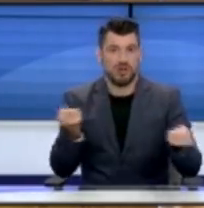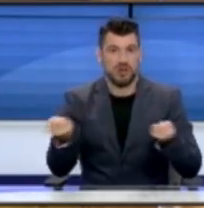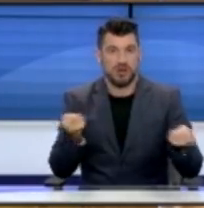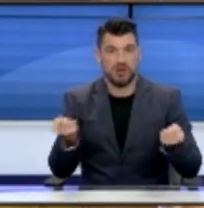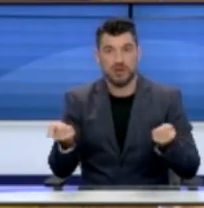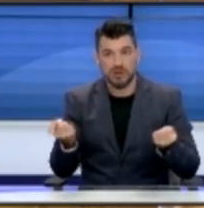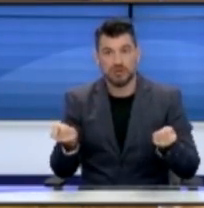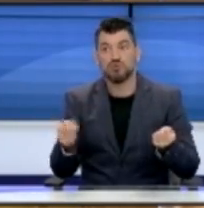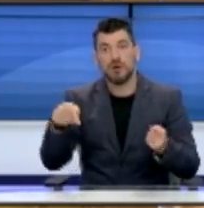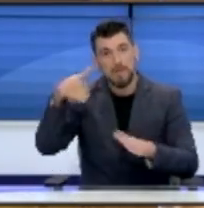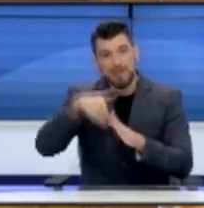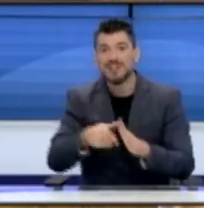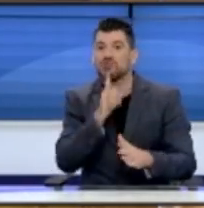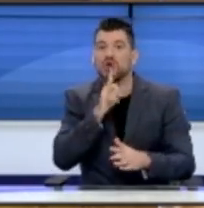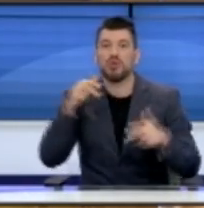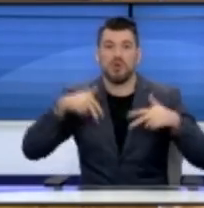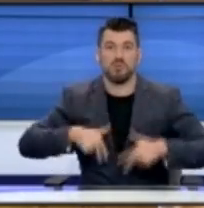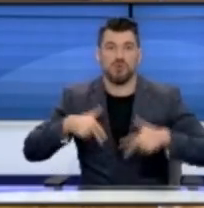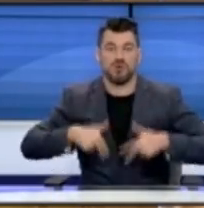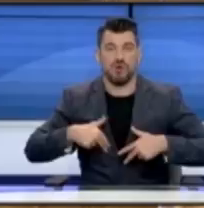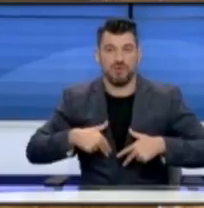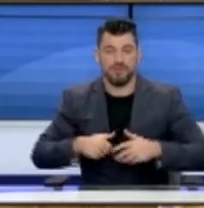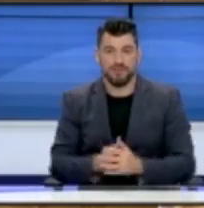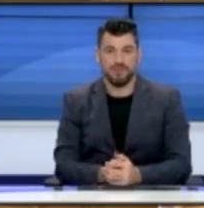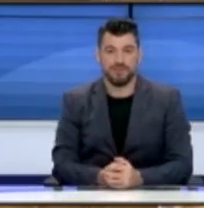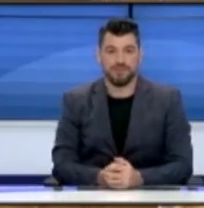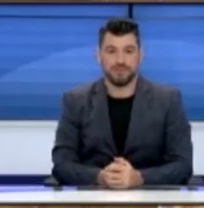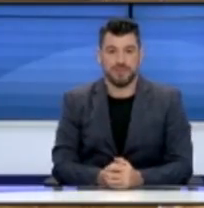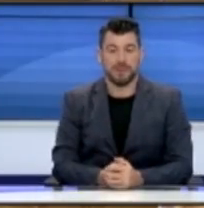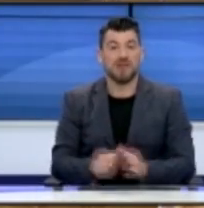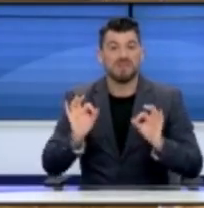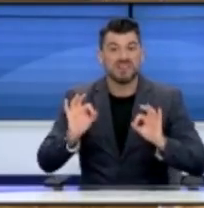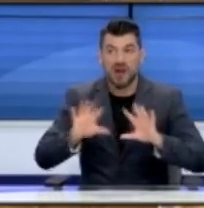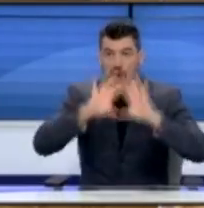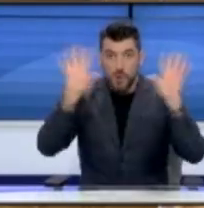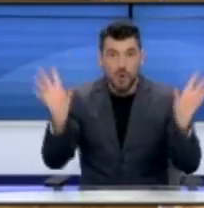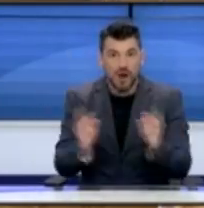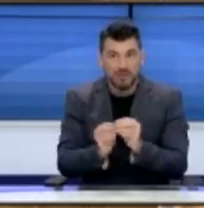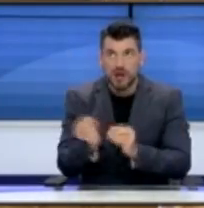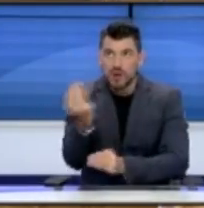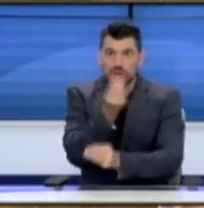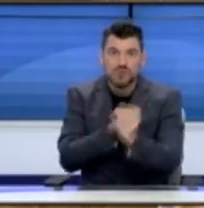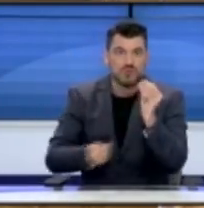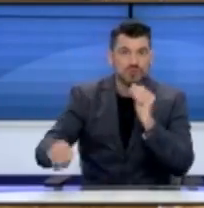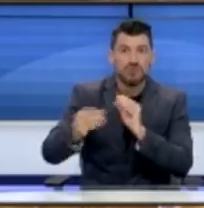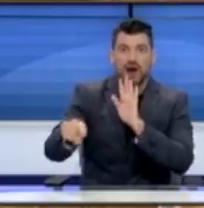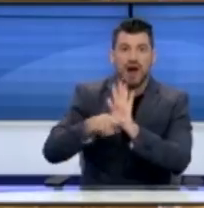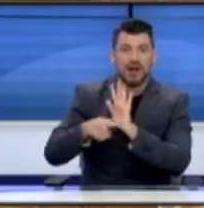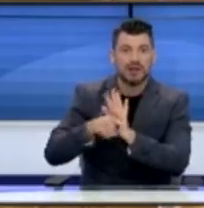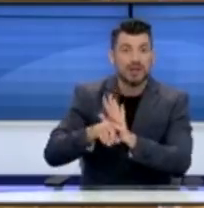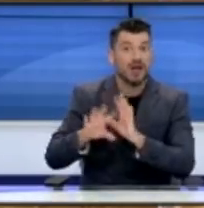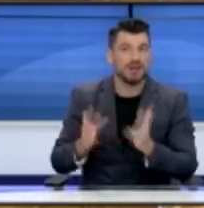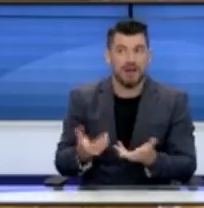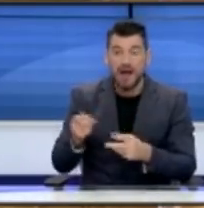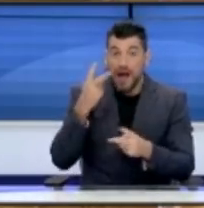ίδιου Υπουργείου. Όλη αυτή η κατάσταση φυσικά επιδεινώνεται τραγικά αν τη δει κανένα σε